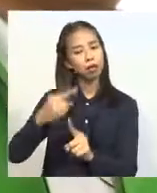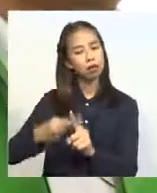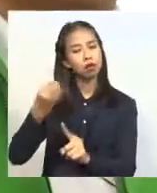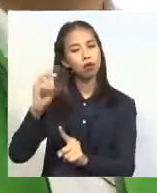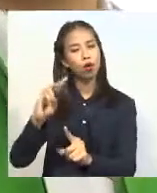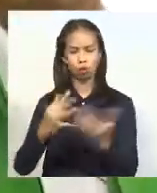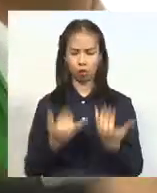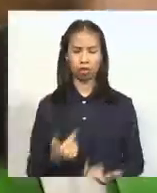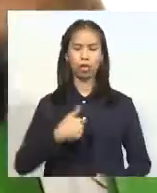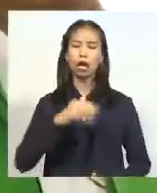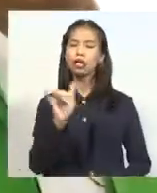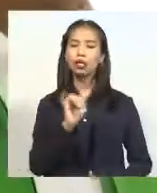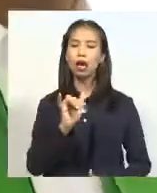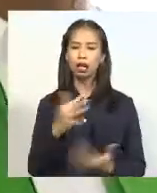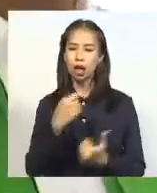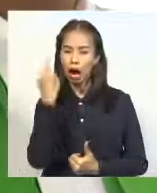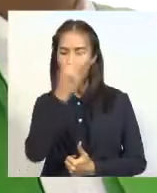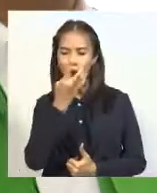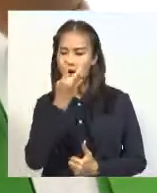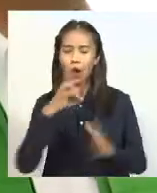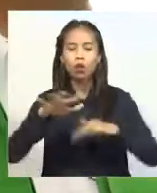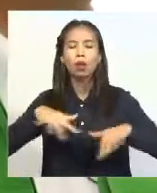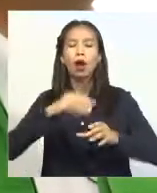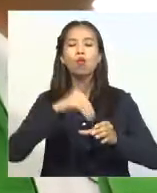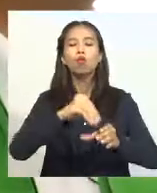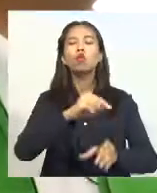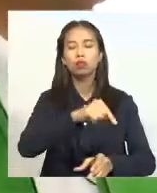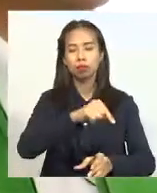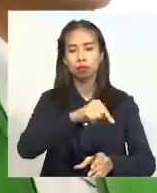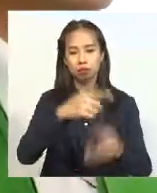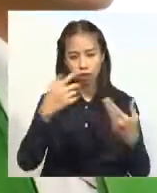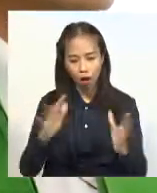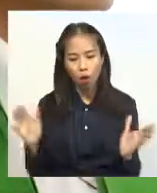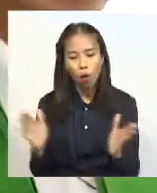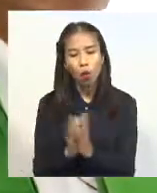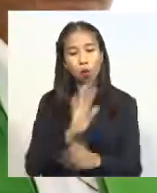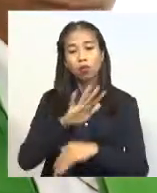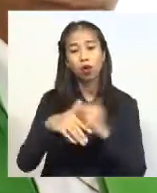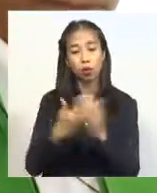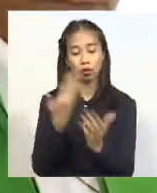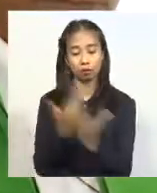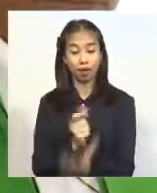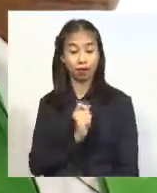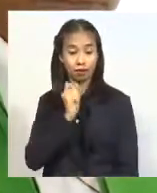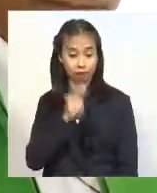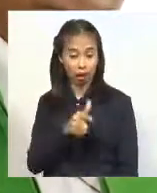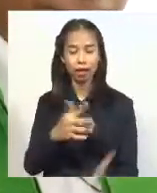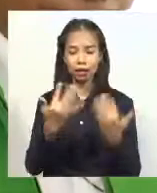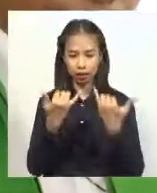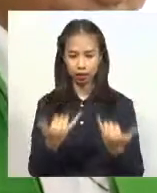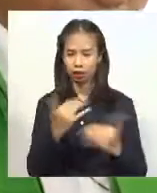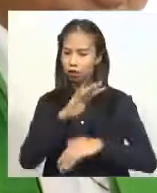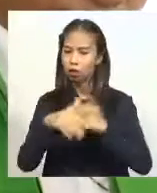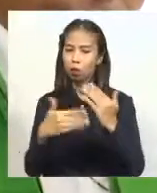ช่ของเรานะครับปล่อยให้ทางคนปลูกข้าวเจ้าไปก่อนรวมเบ็ดเสร็จนะครับการจ่ายเงินงวดนี้นะครับทั้งหม